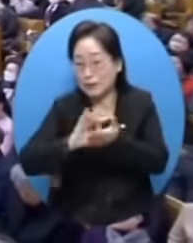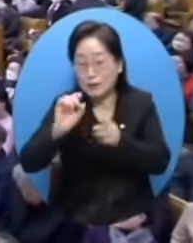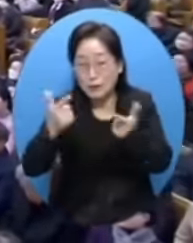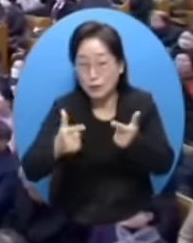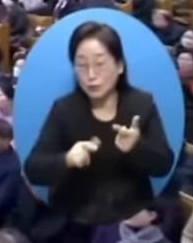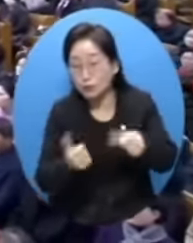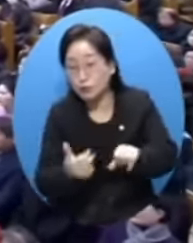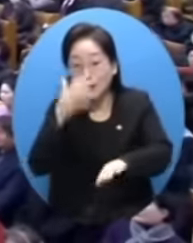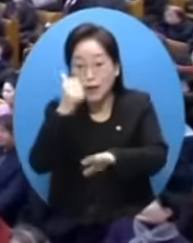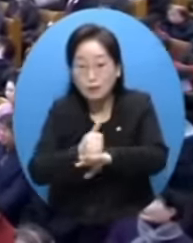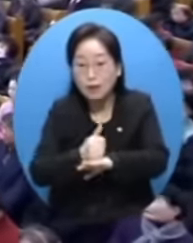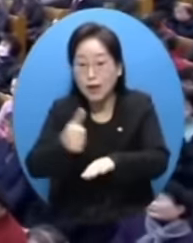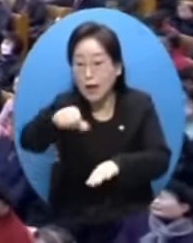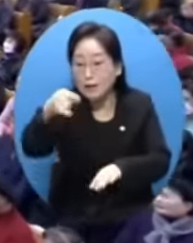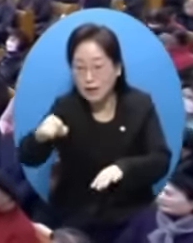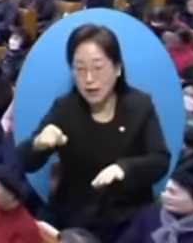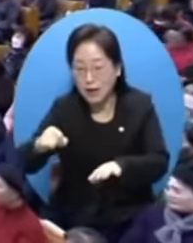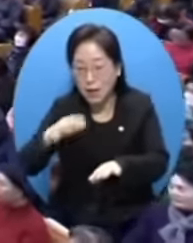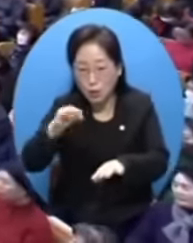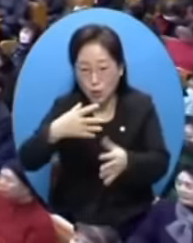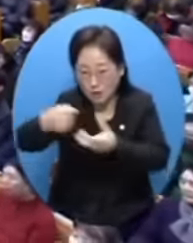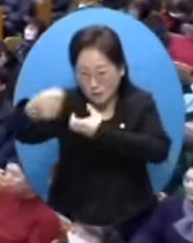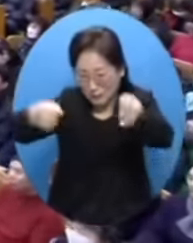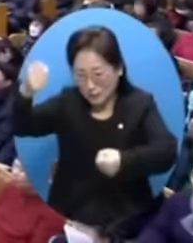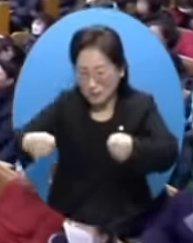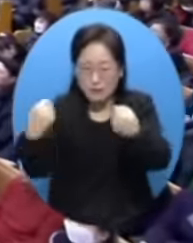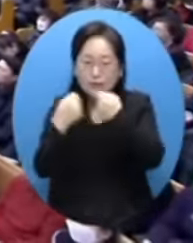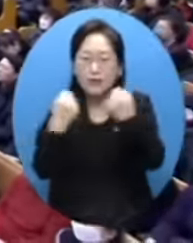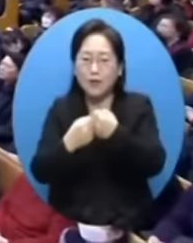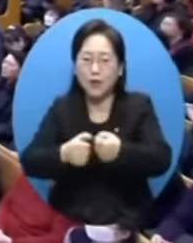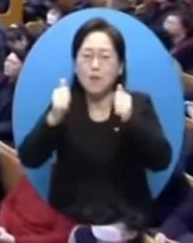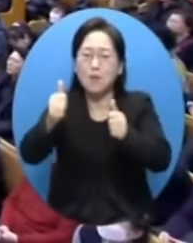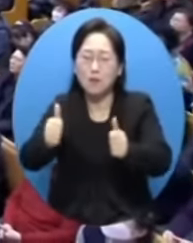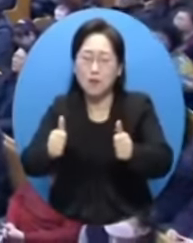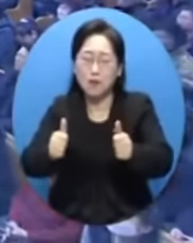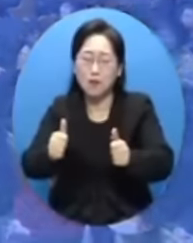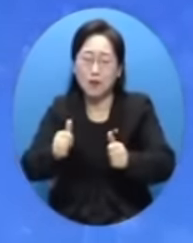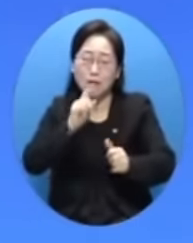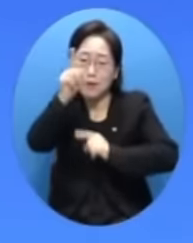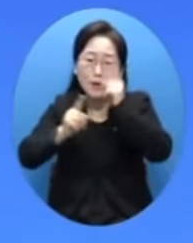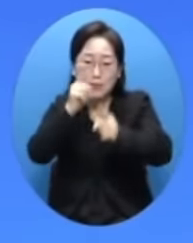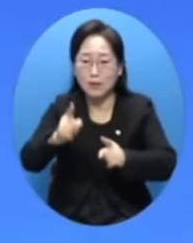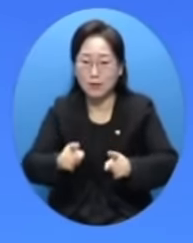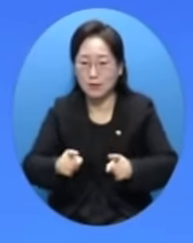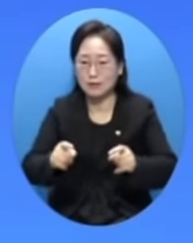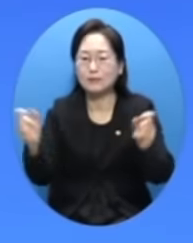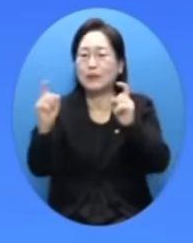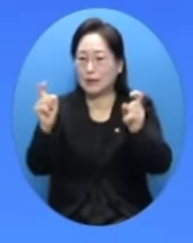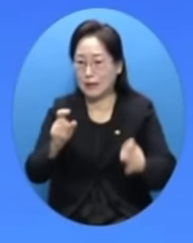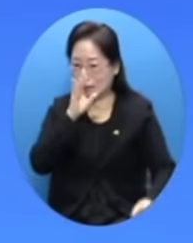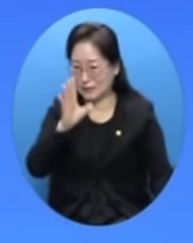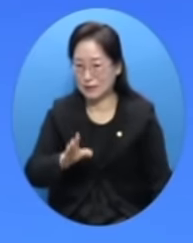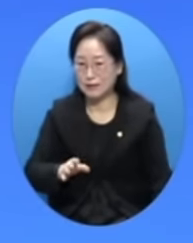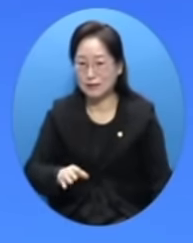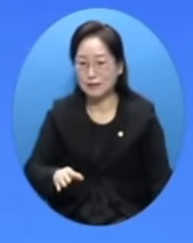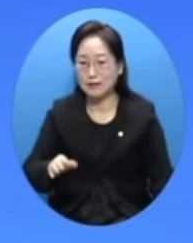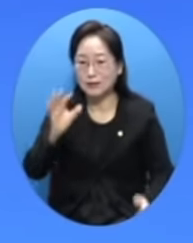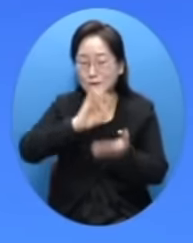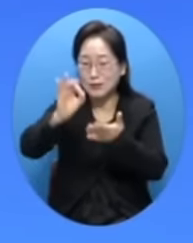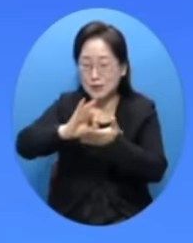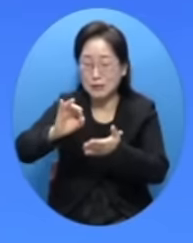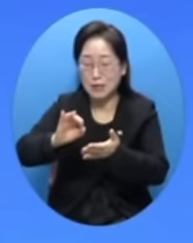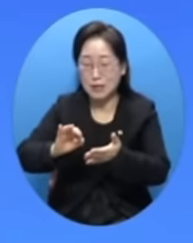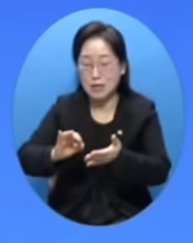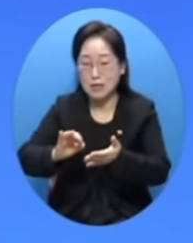밤낮 지산 싸움하고 소송 하느라고 정신이 없어요 돈을 모고 쓰지 못하는 어리석은 부자가 되지 말고 돈을